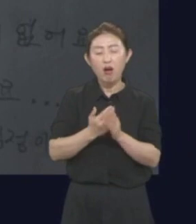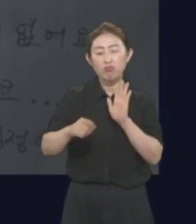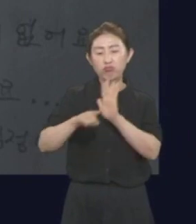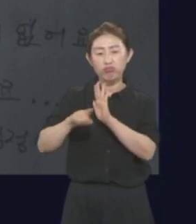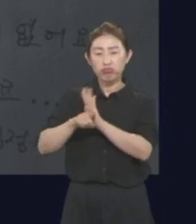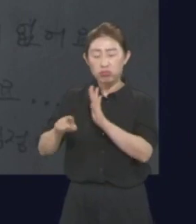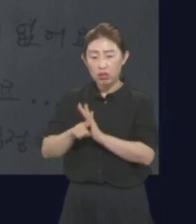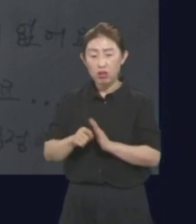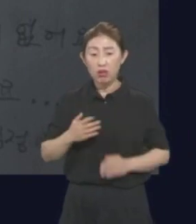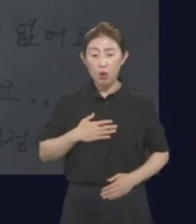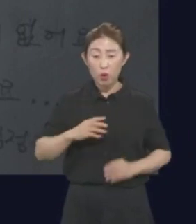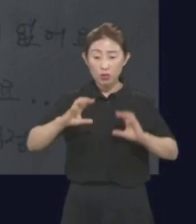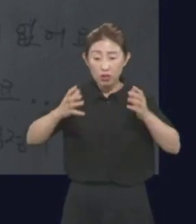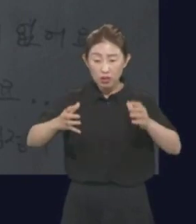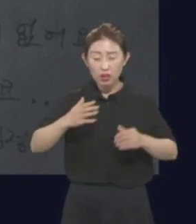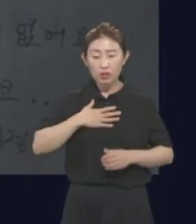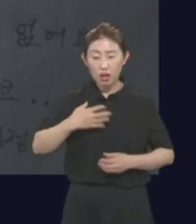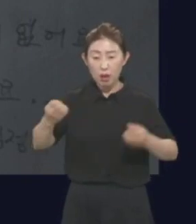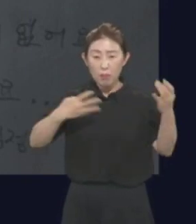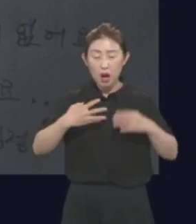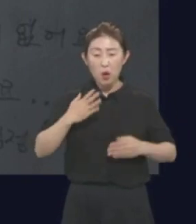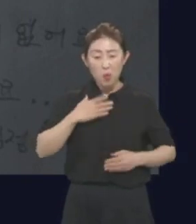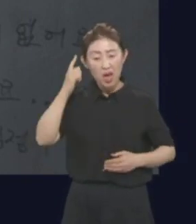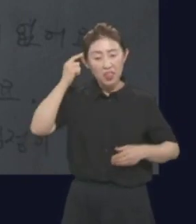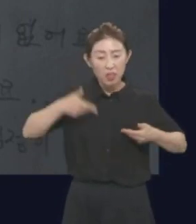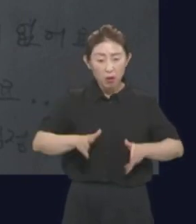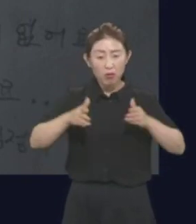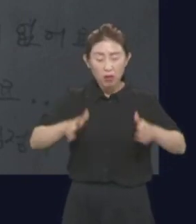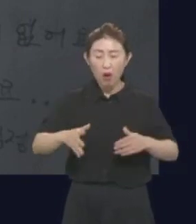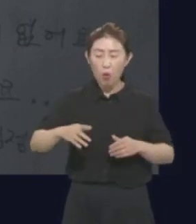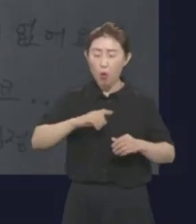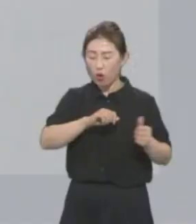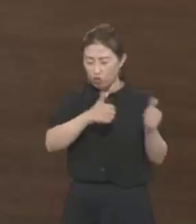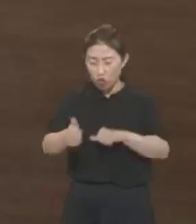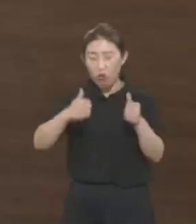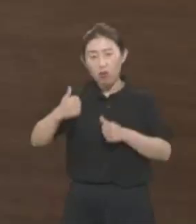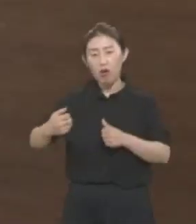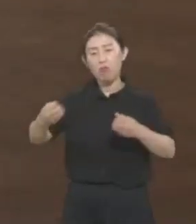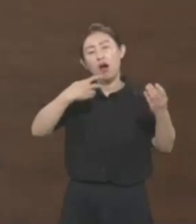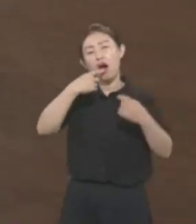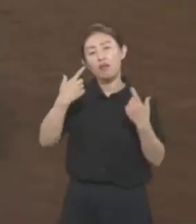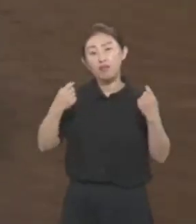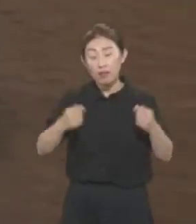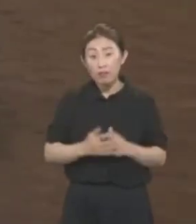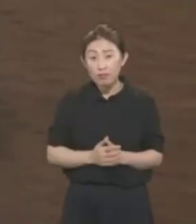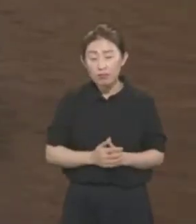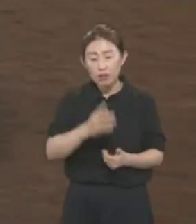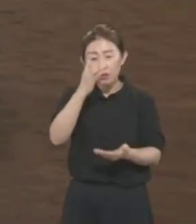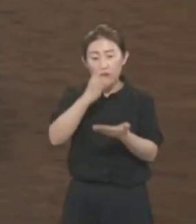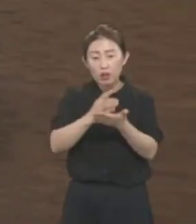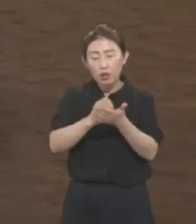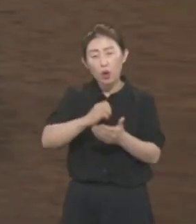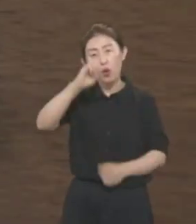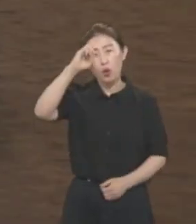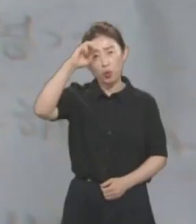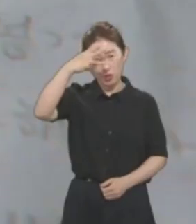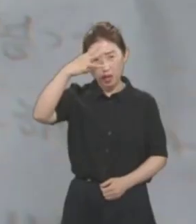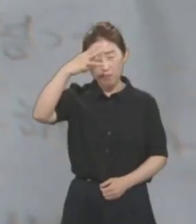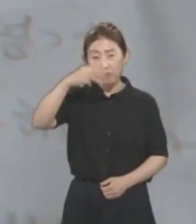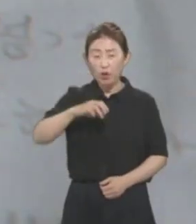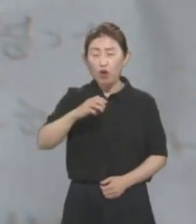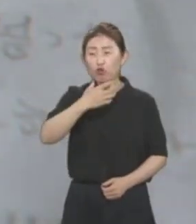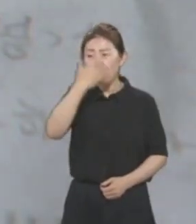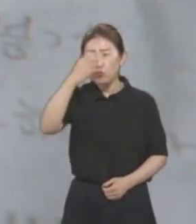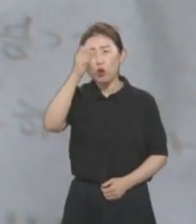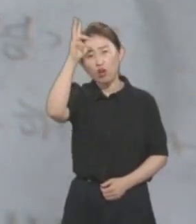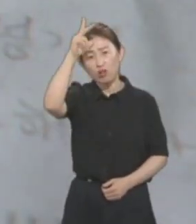온 세상이 나보고 왜 태어났냐고 그냥 죽어라고 소리치는 것 같다. 천안의 한 고등학교를 다니며 경찰관을 꿈꿨던